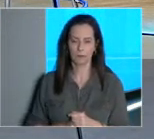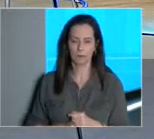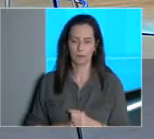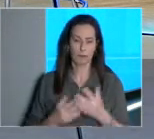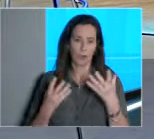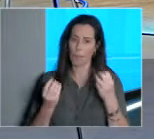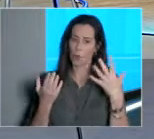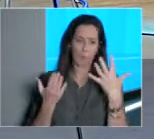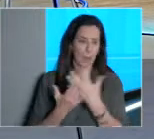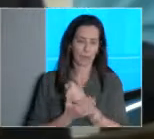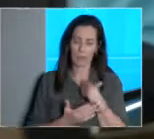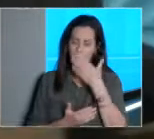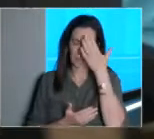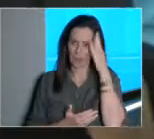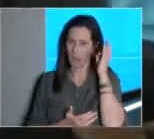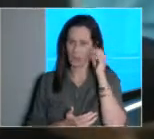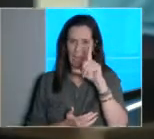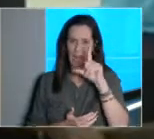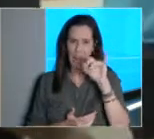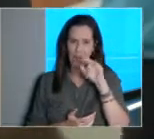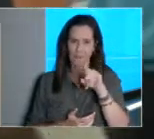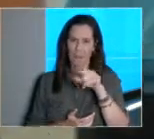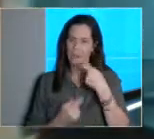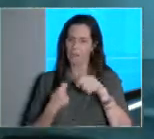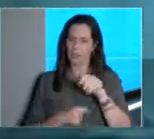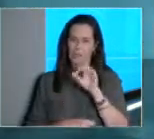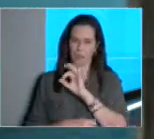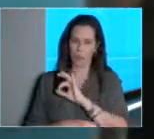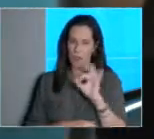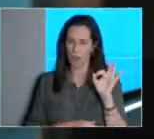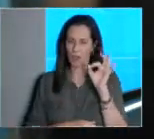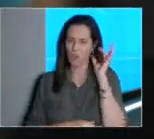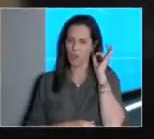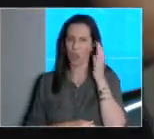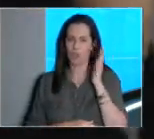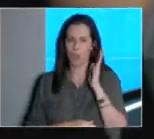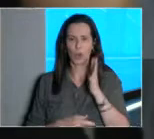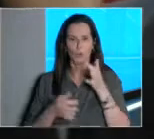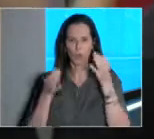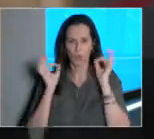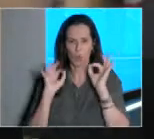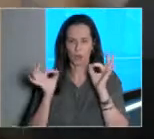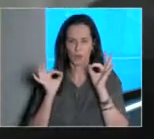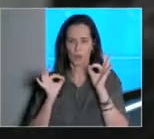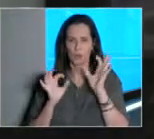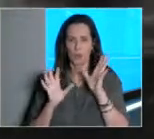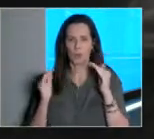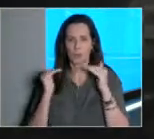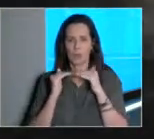שמאחלים הרבה בהצלחה, אני מכירה את אורלי אישית, היא פרלמנטרית מעולה ואישה מאוד מיוחדת ומאוד